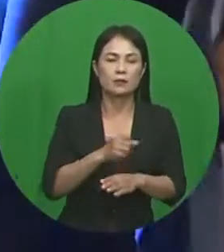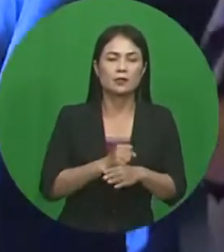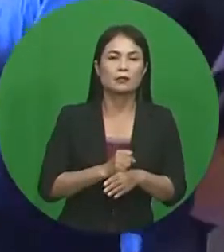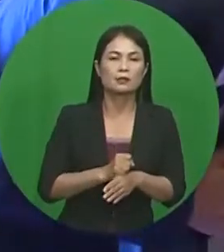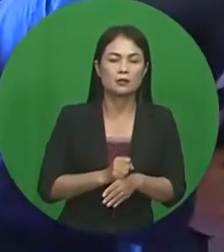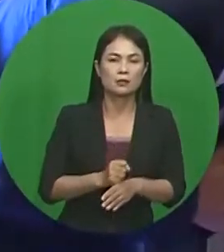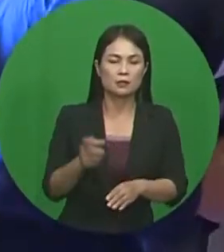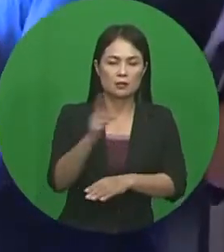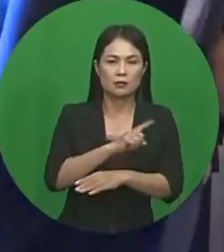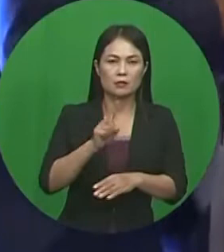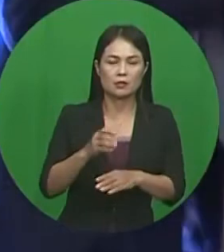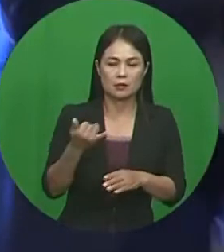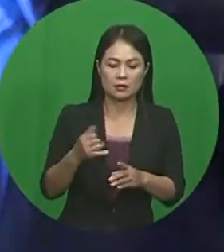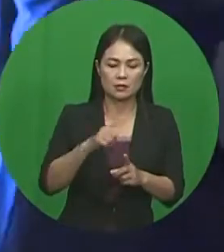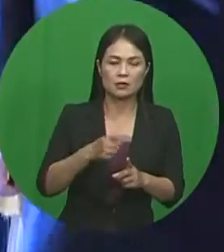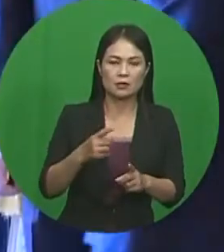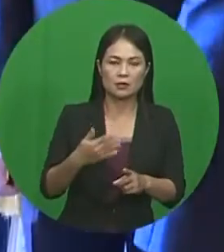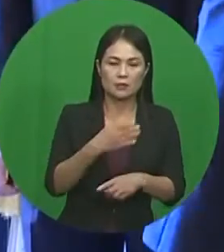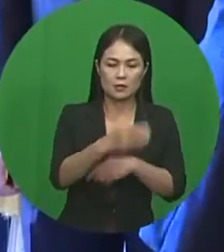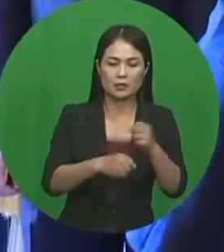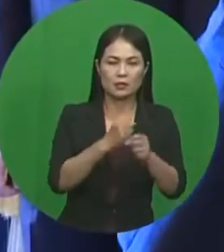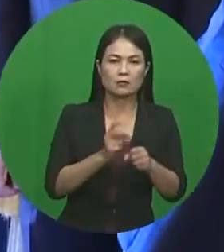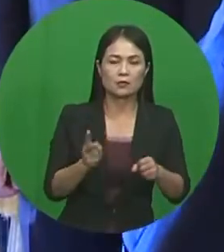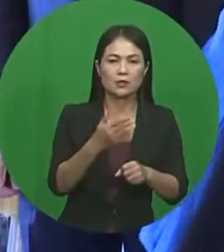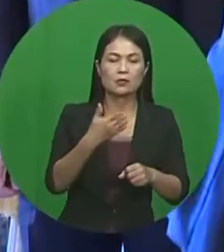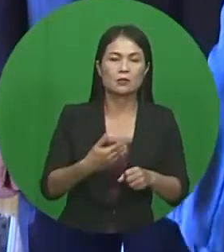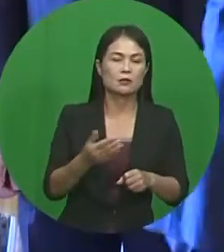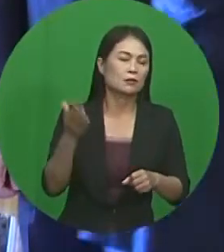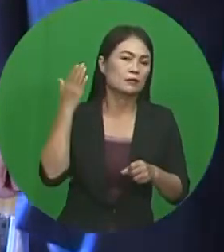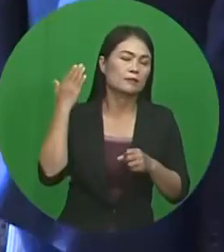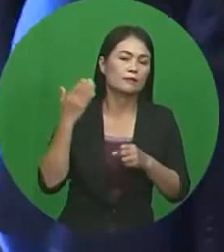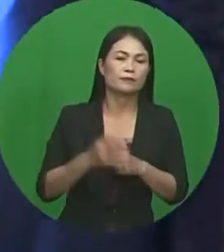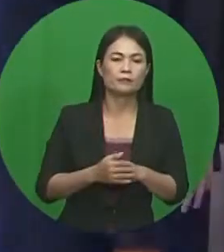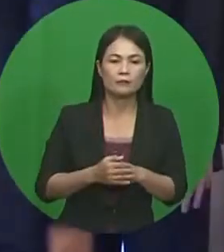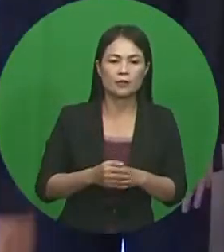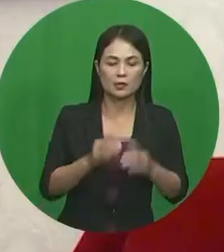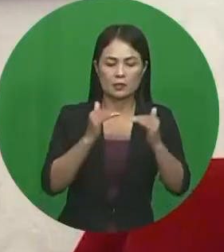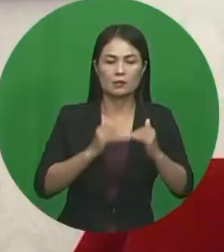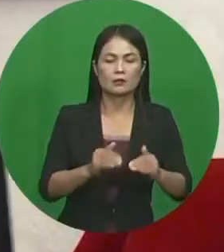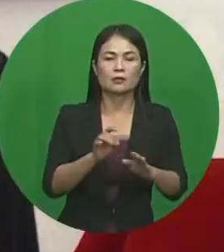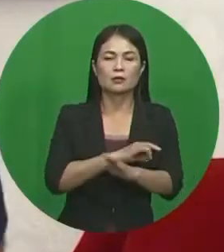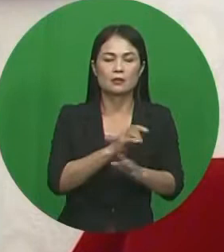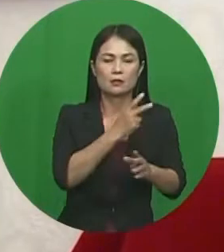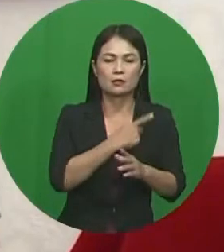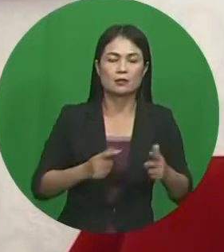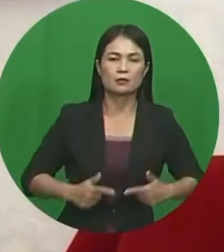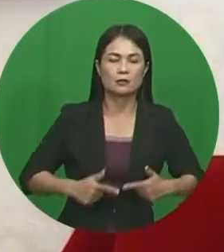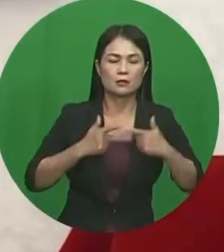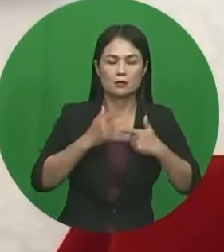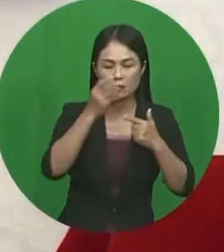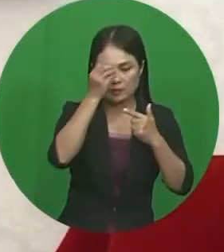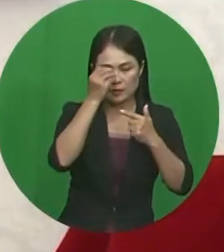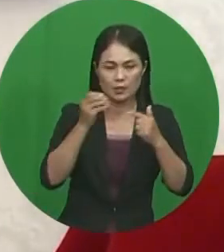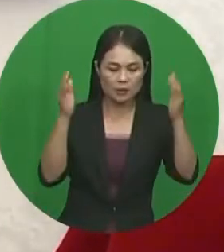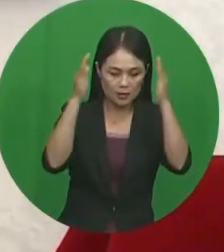កាលពីថ្ងៃទី16ខែកញ្ញាឆ្នាំ2019កន្លងទៅនោះស្របពេលដែលព្រះករុណាជាអម្ចាស់ជីវិតត្បូង